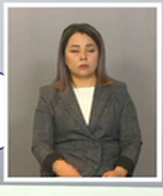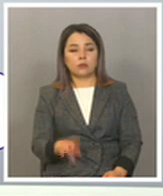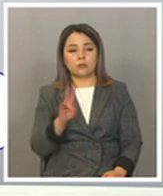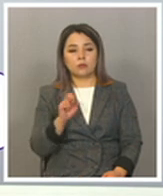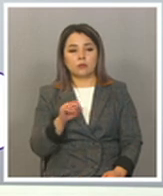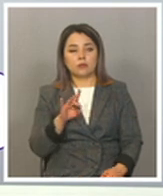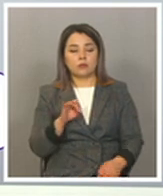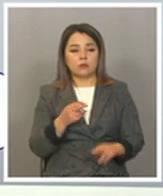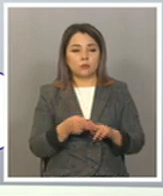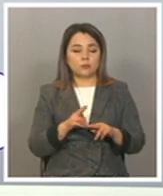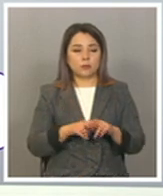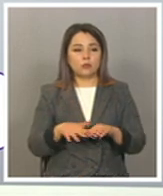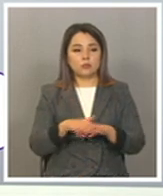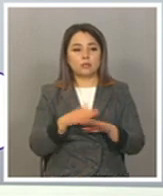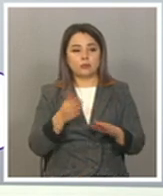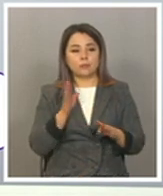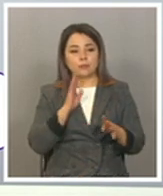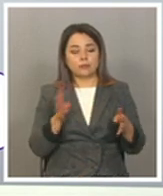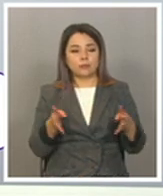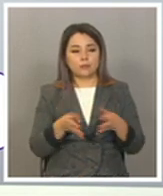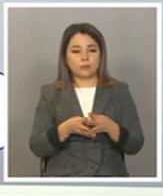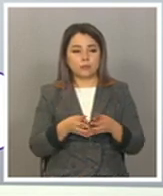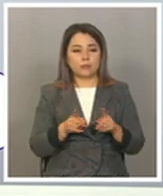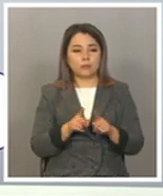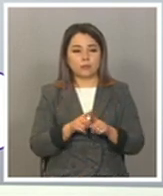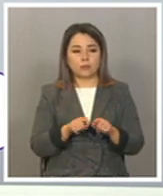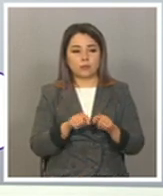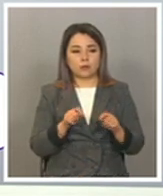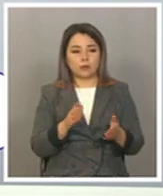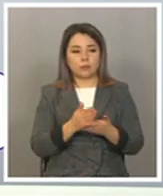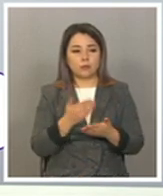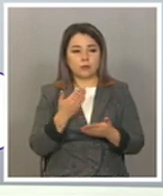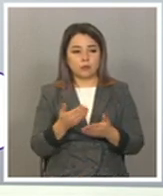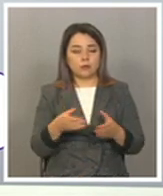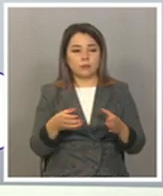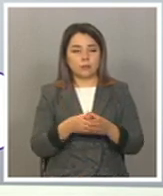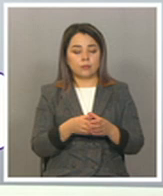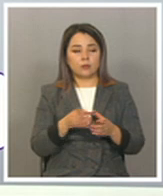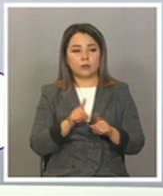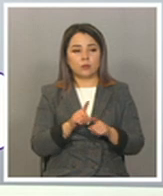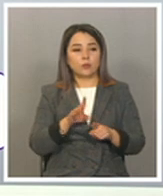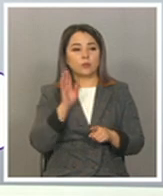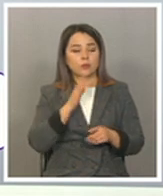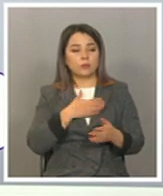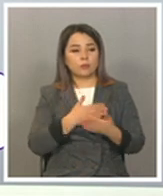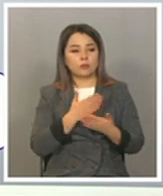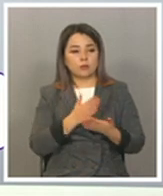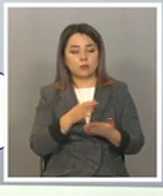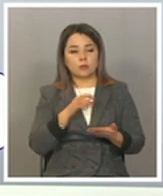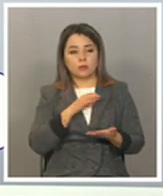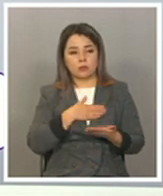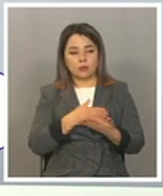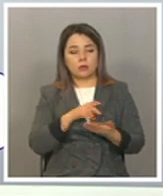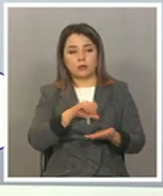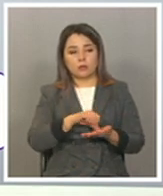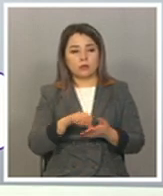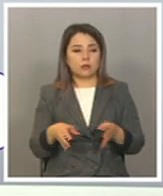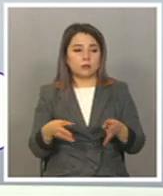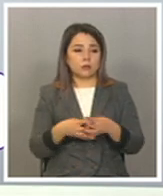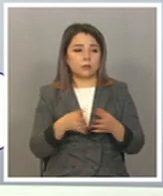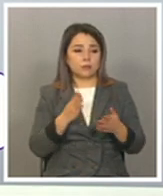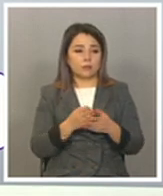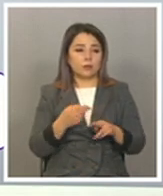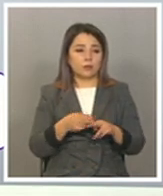Натрийдің сумен әрекеттесу тәжірибесін қарап көрдік. Яғни, сілтілік металдар сумен өте белсенді әрекеттеседі. Қалыпты жағдайда,